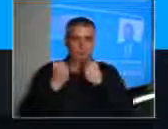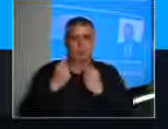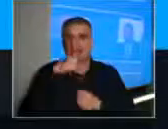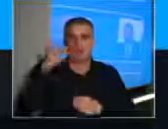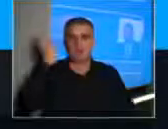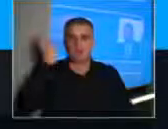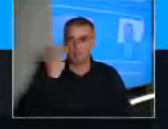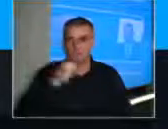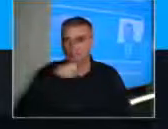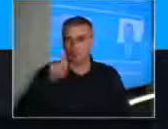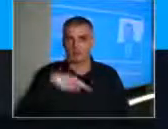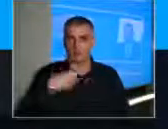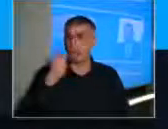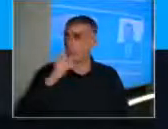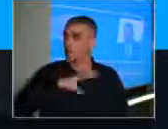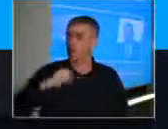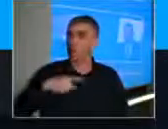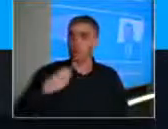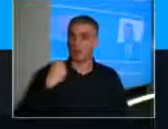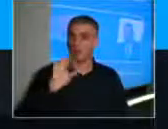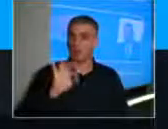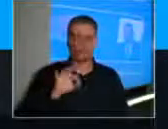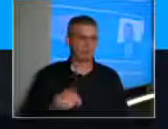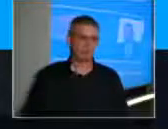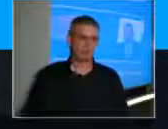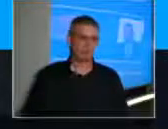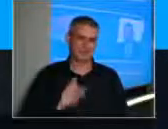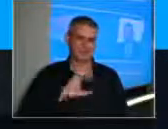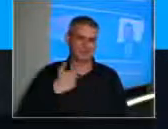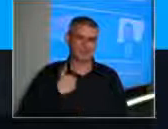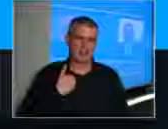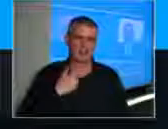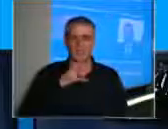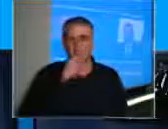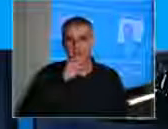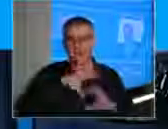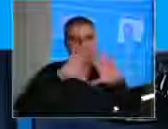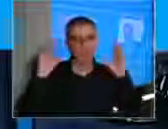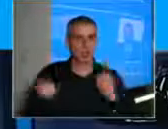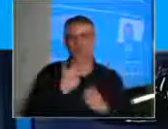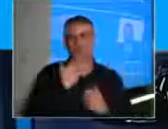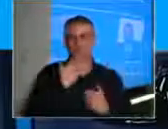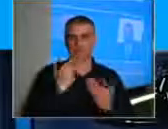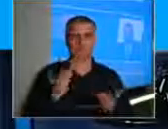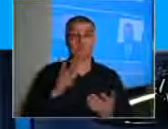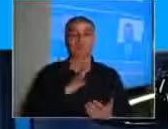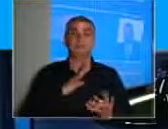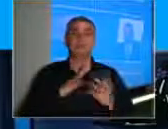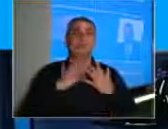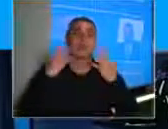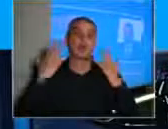הביטוח הלאומי, לבטל את... הוא לקח מכם גם? לא, יש לקח מאיתנו. עכשיו מדבר על כלל ישראל. אוקיי, כלל ישראל זה סכנה